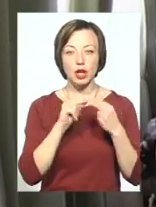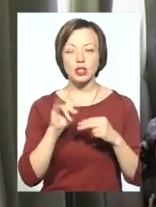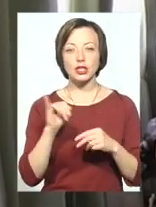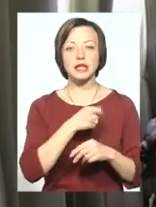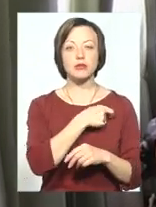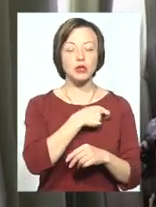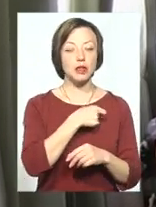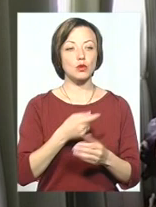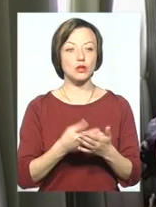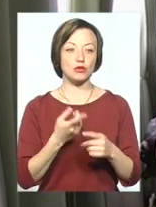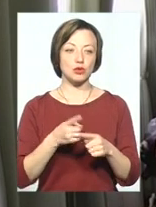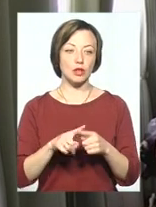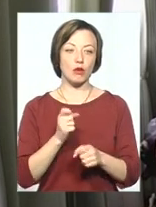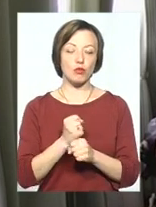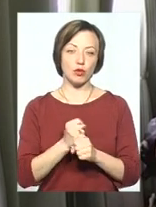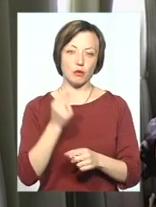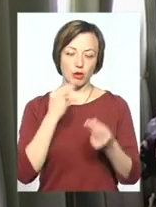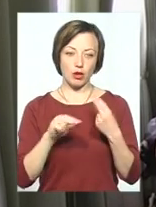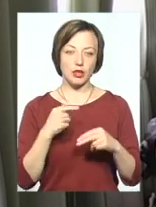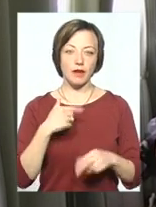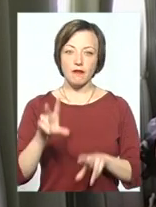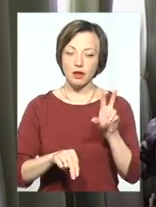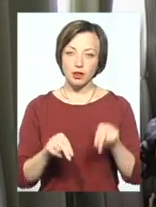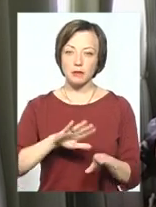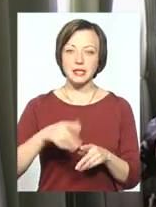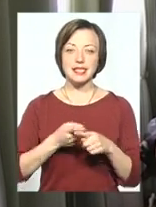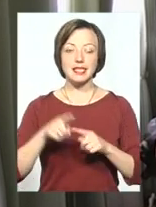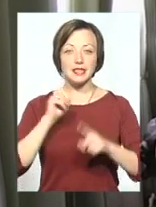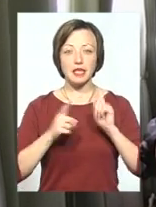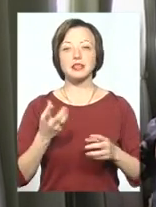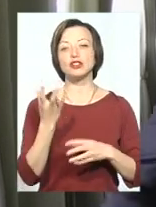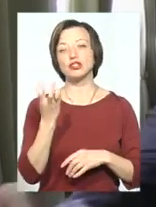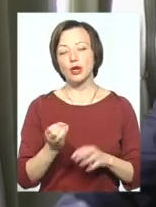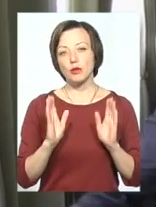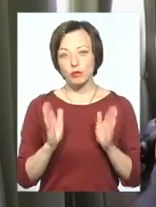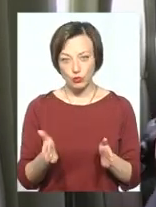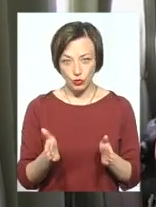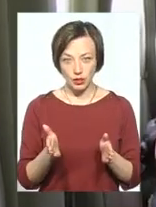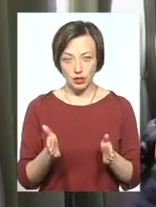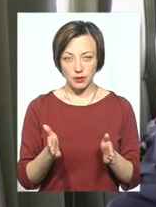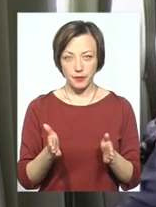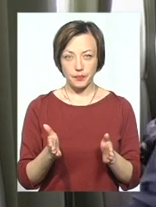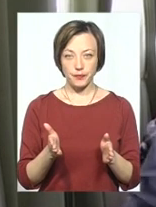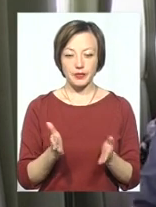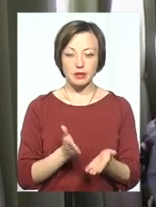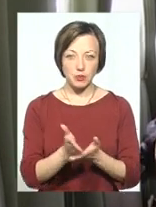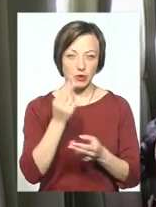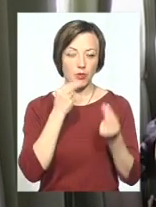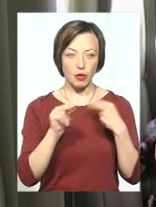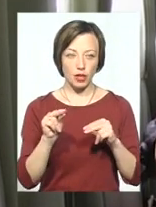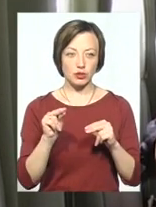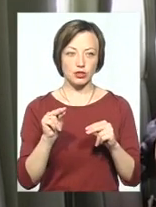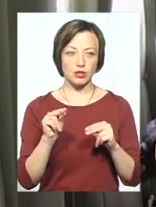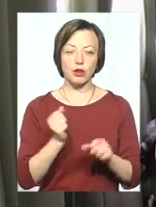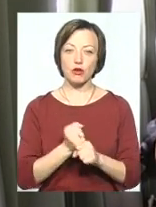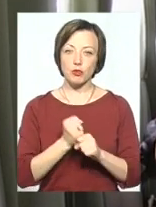і депутати оцінюють, що ця робота вже покращується. Я вважаю, що після цієї сесії це ще буде сьогоднішня сесія спрямована на покращення